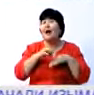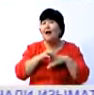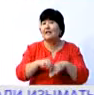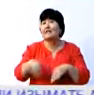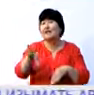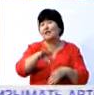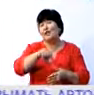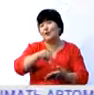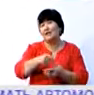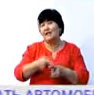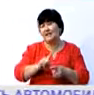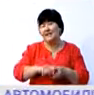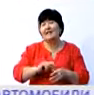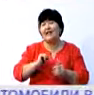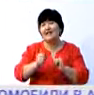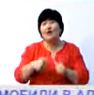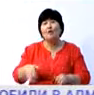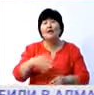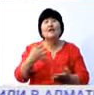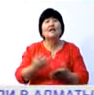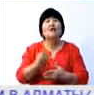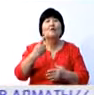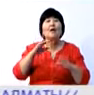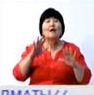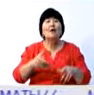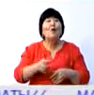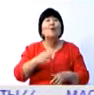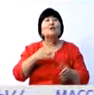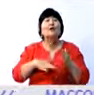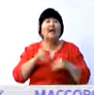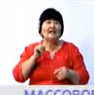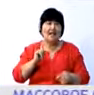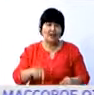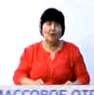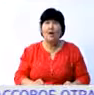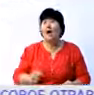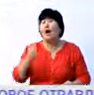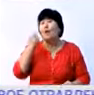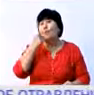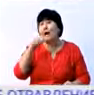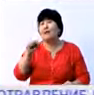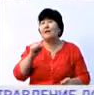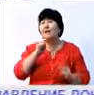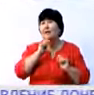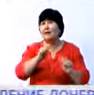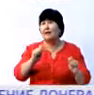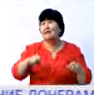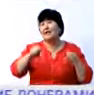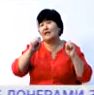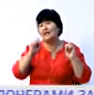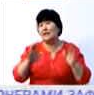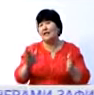и всех участников за эти соревнования. Мы заняли первое место и очень рады этому. Победители и призеры спартакиады награждены